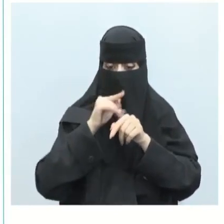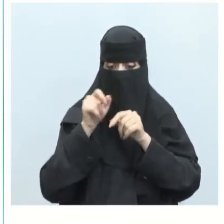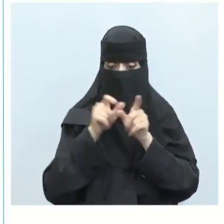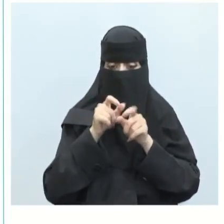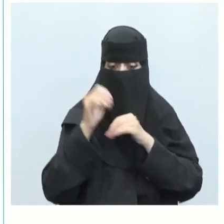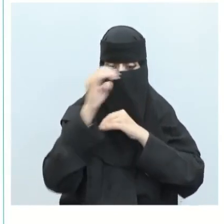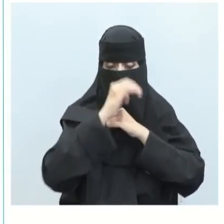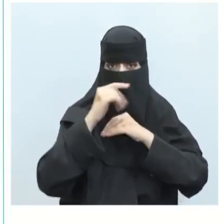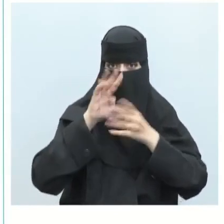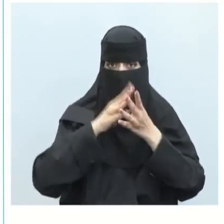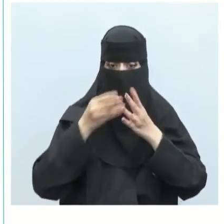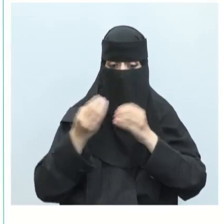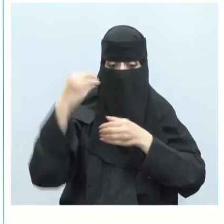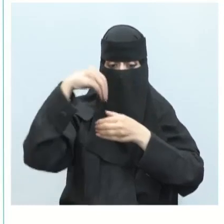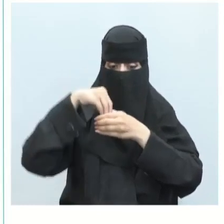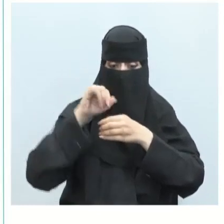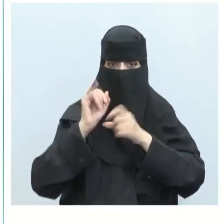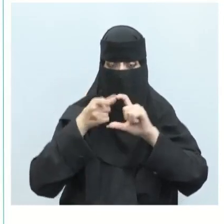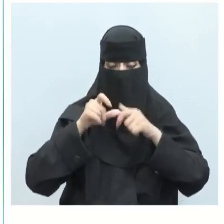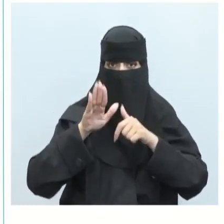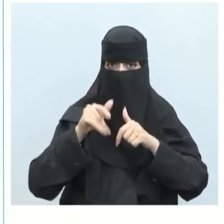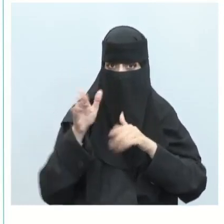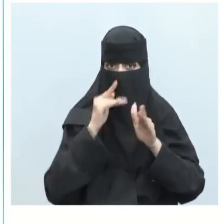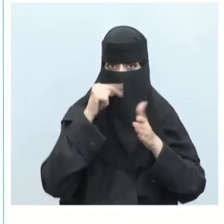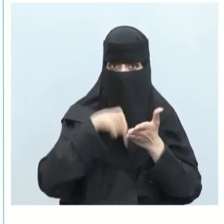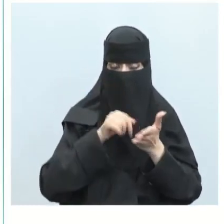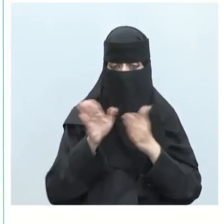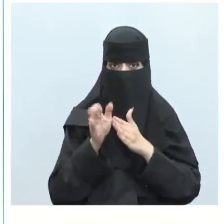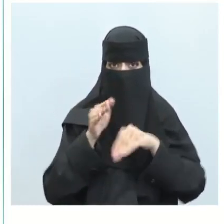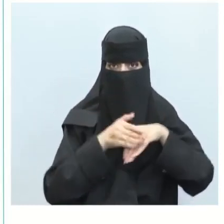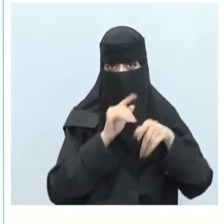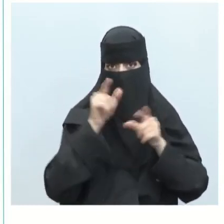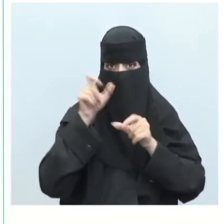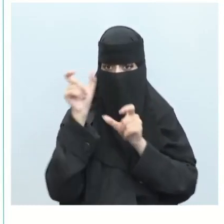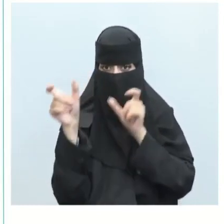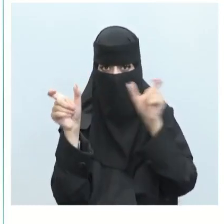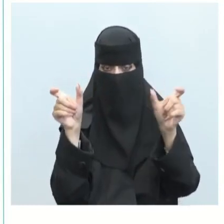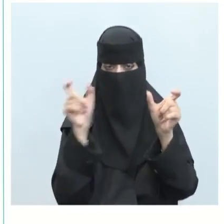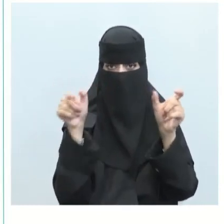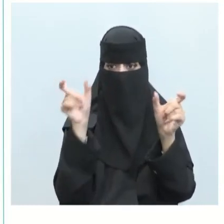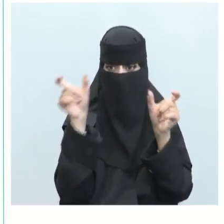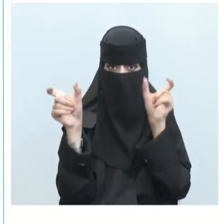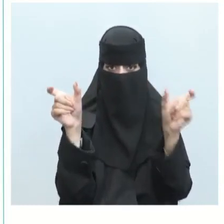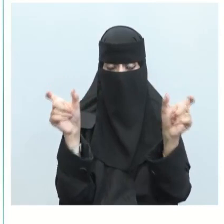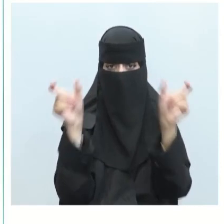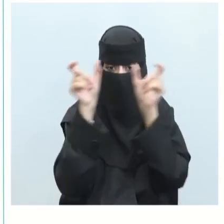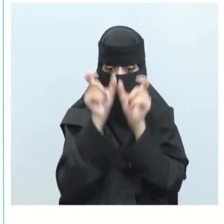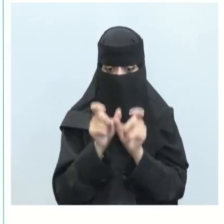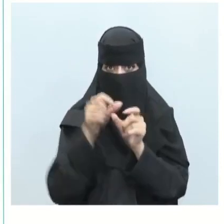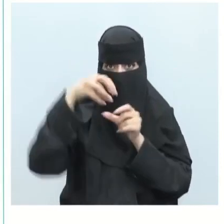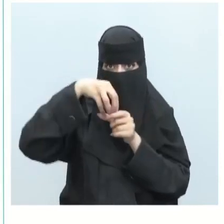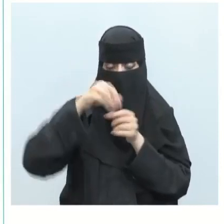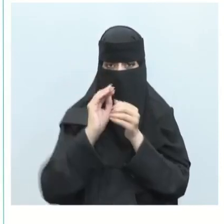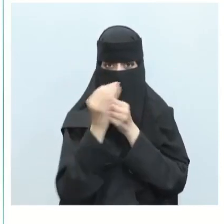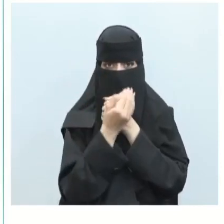البريد الالكتروني عن الشبكه الداخليه للمؤسسه اي ان خوادم الويب وخوادم البريد الالكتروني ستوضع في المنطقه